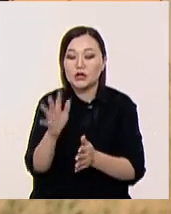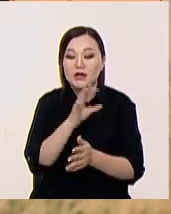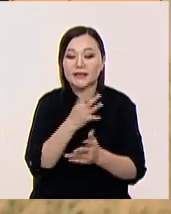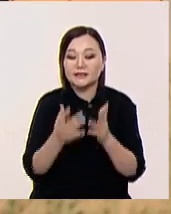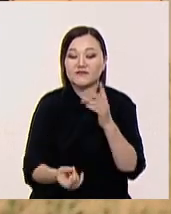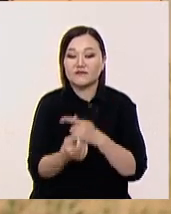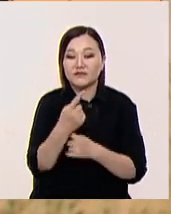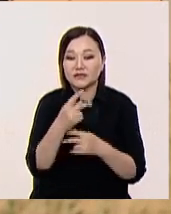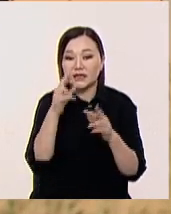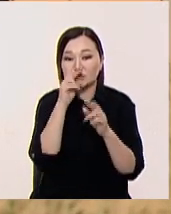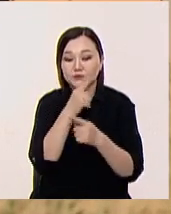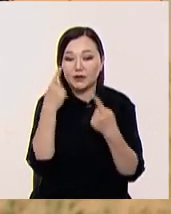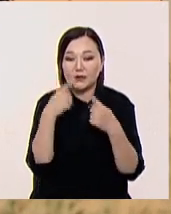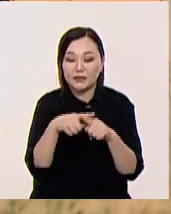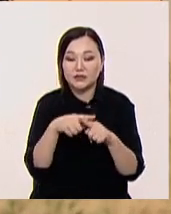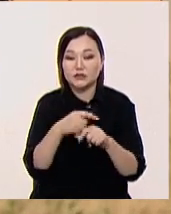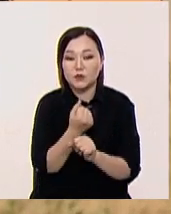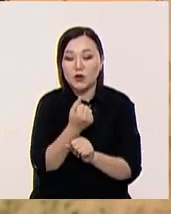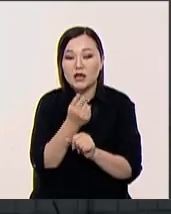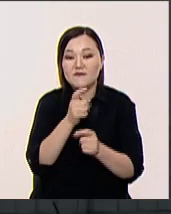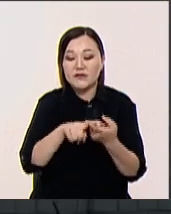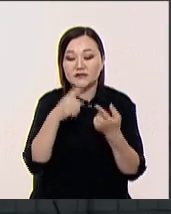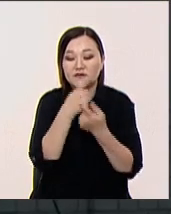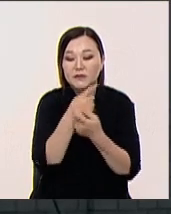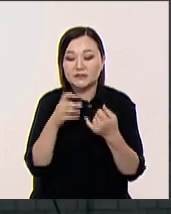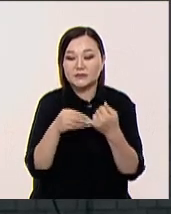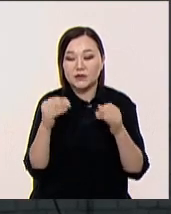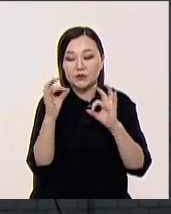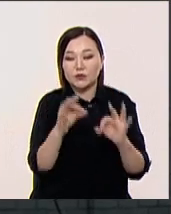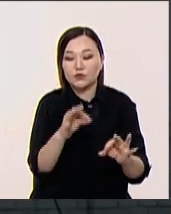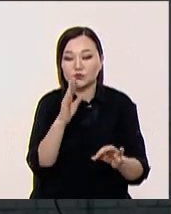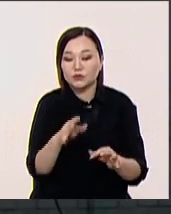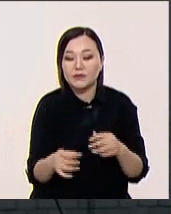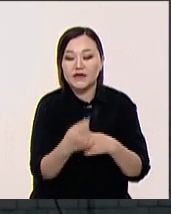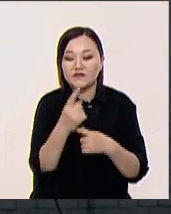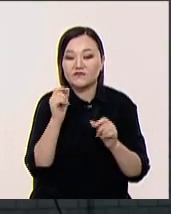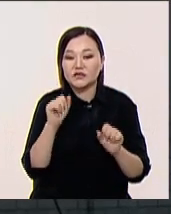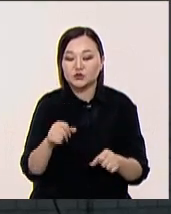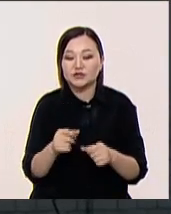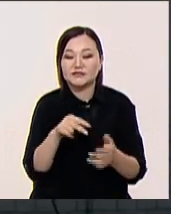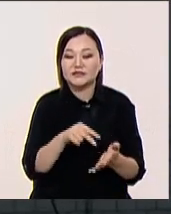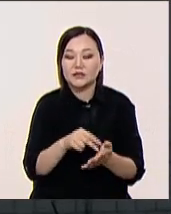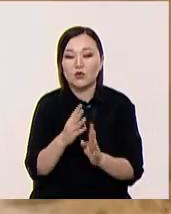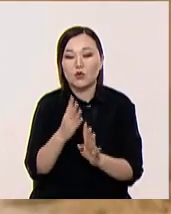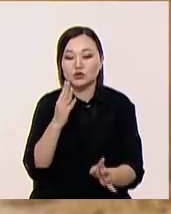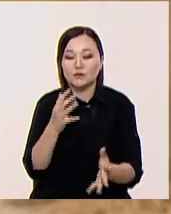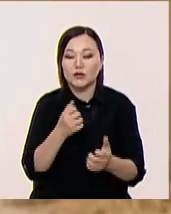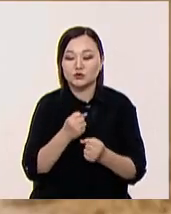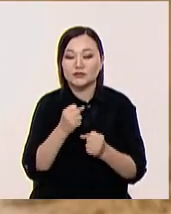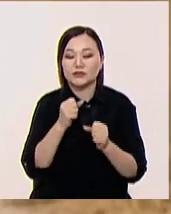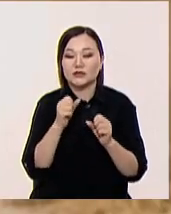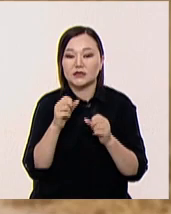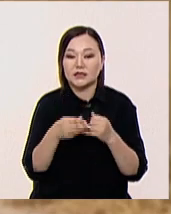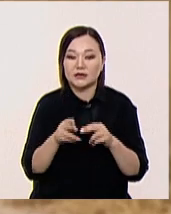что произошел технический сбой, информацию о получении земли аннулируют. И тогда появится возможность встать в очередь на получение